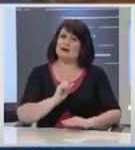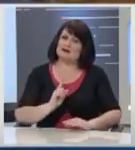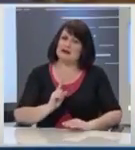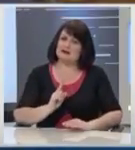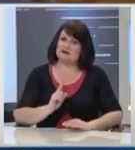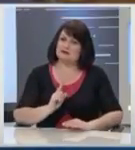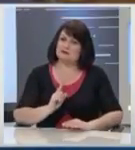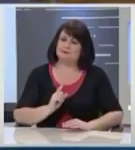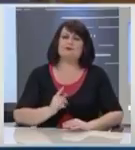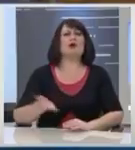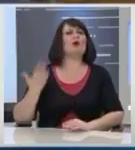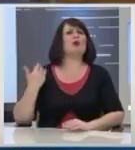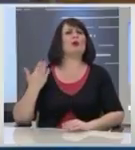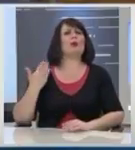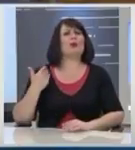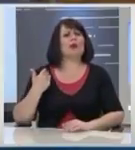ήρθε προσφάτως